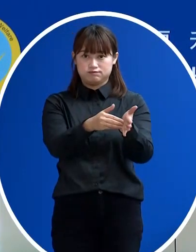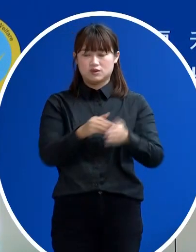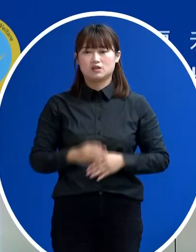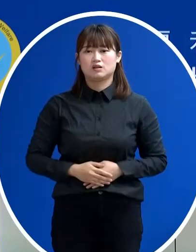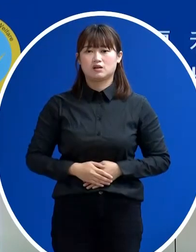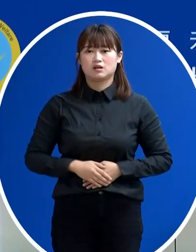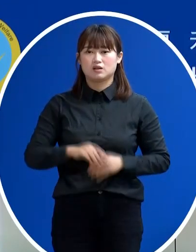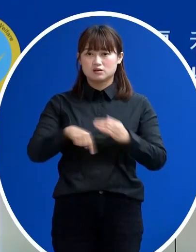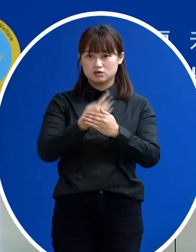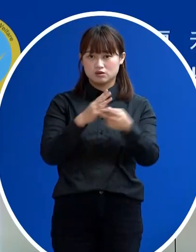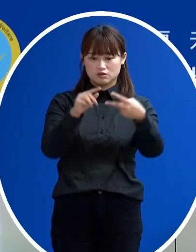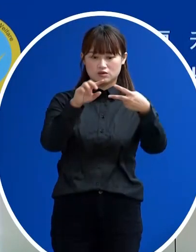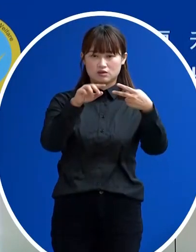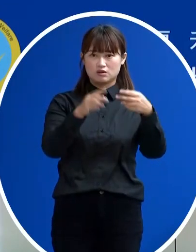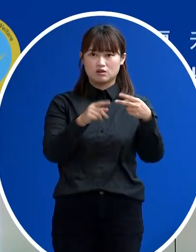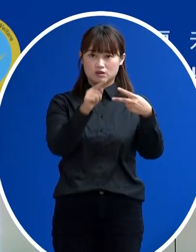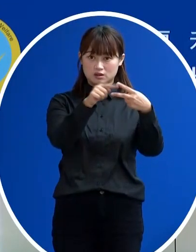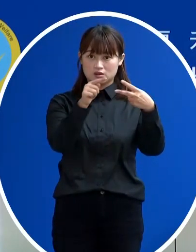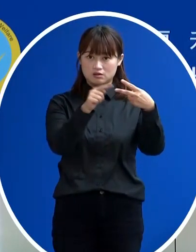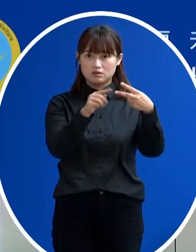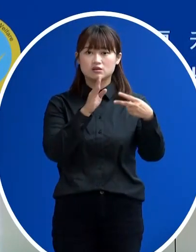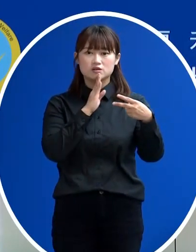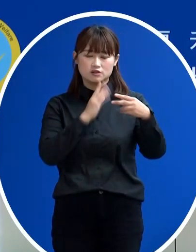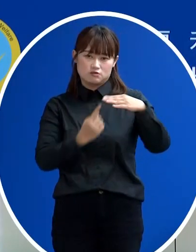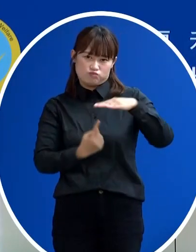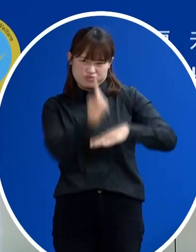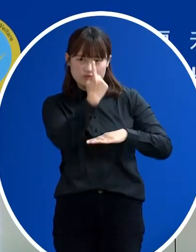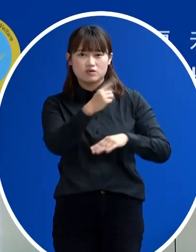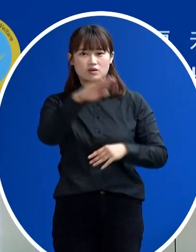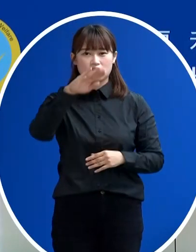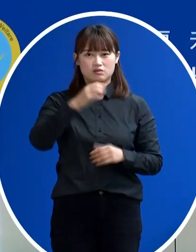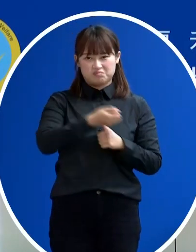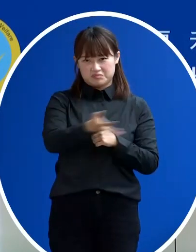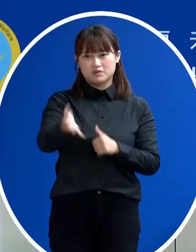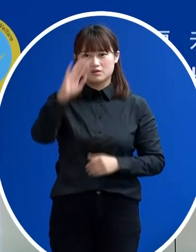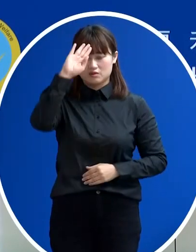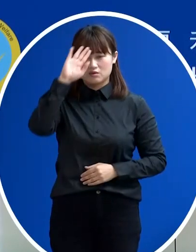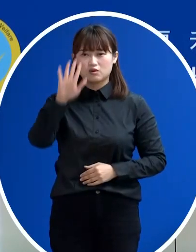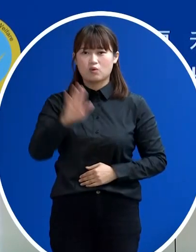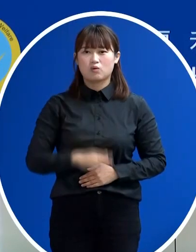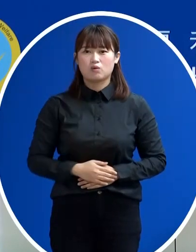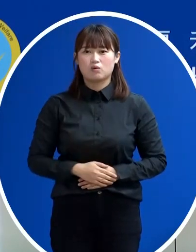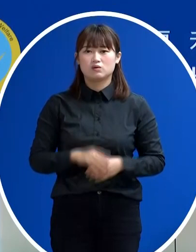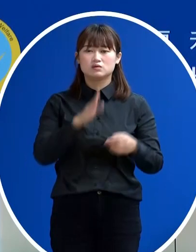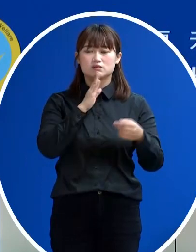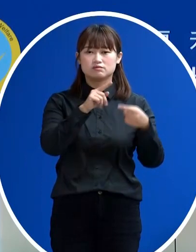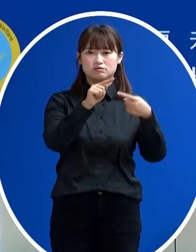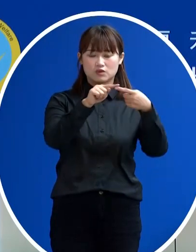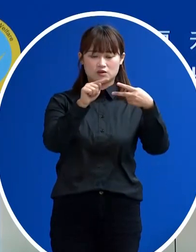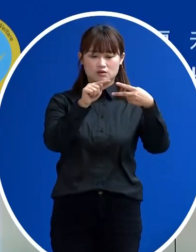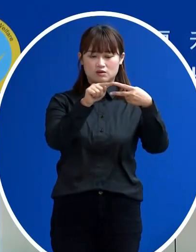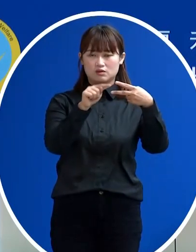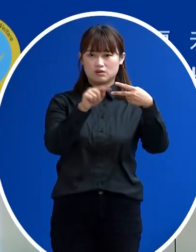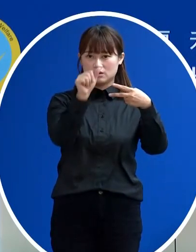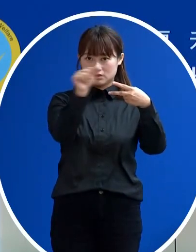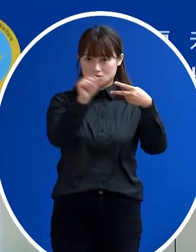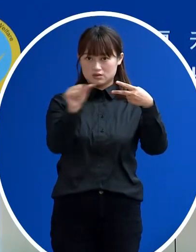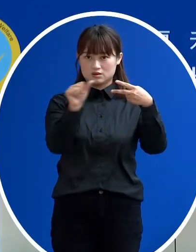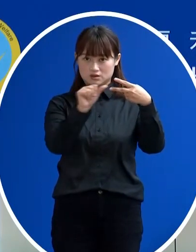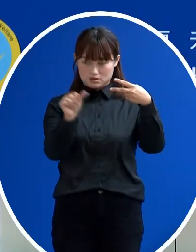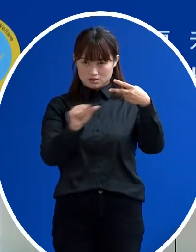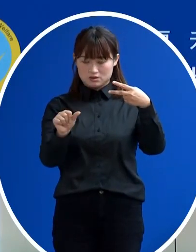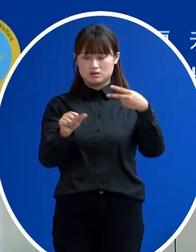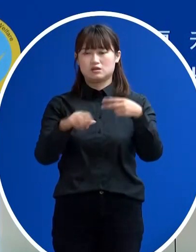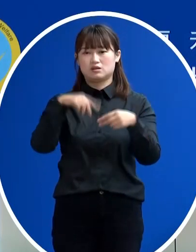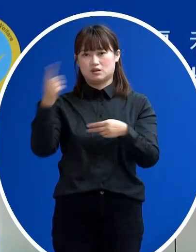有前两位是符合突破性感染。分别是序号1接种两剂的 AZ 疫苗，以及序号2接种